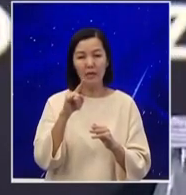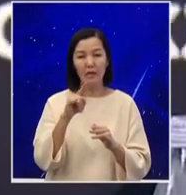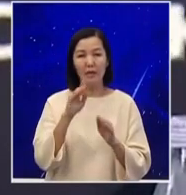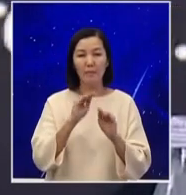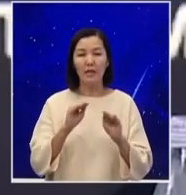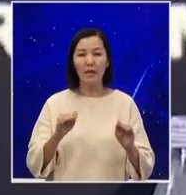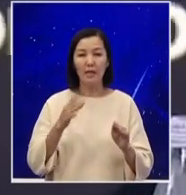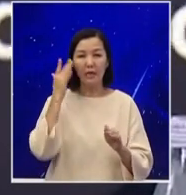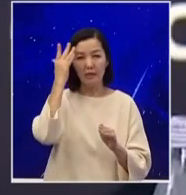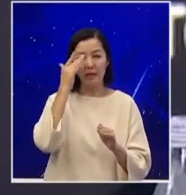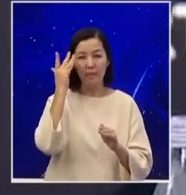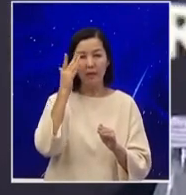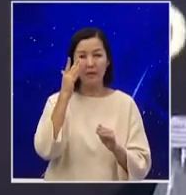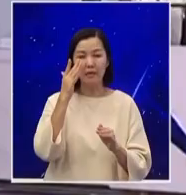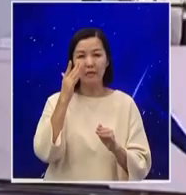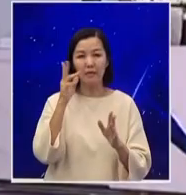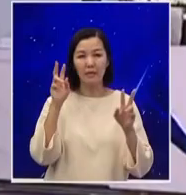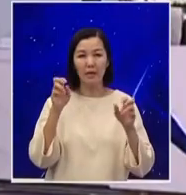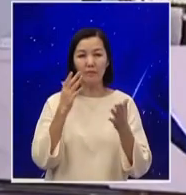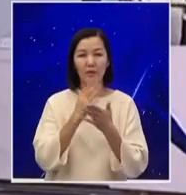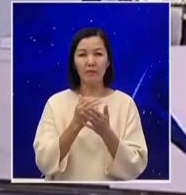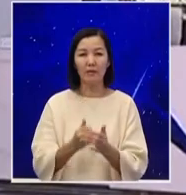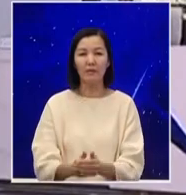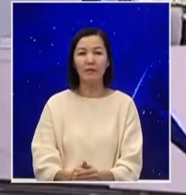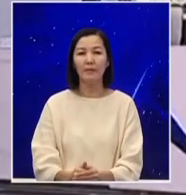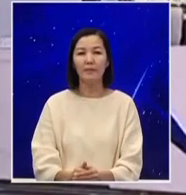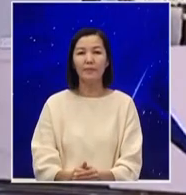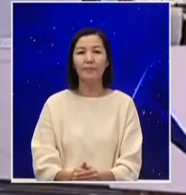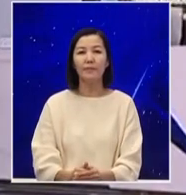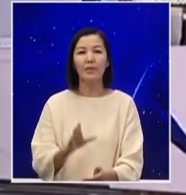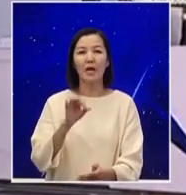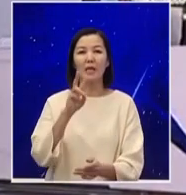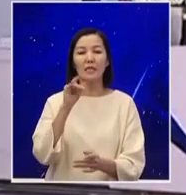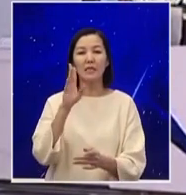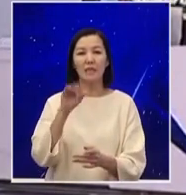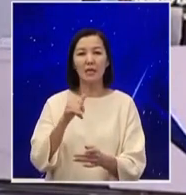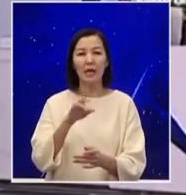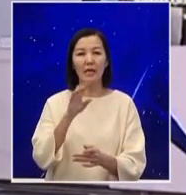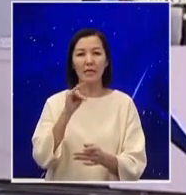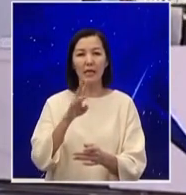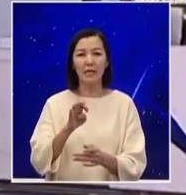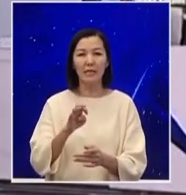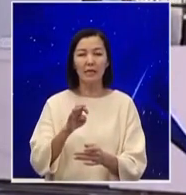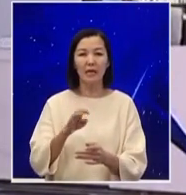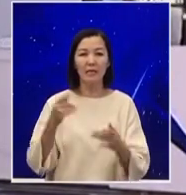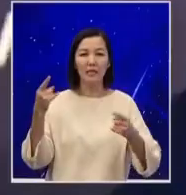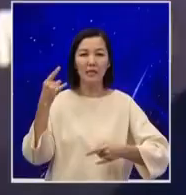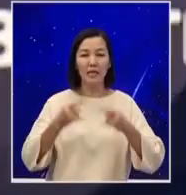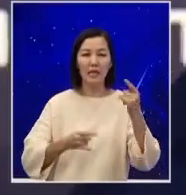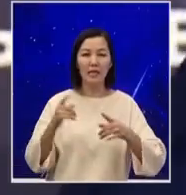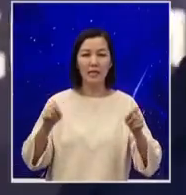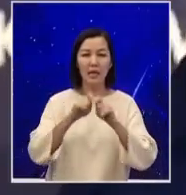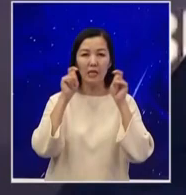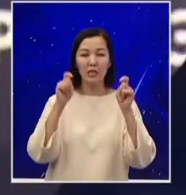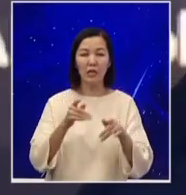тәрбиелік мәндегі де блоктар бар. Асыл арнаның негізінде тәлім ТВ арнасы іске қосылады. Онда